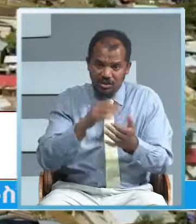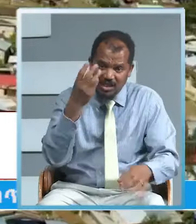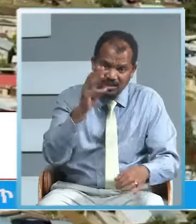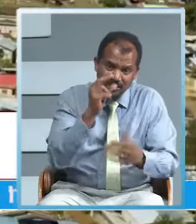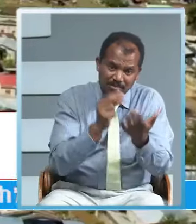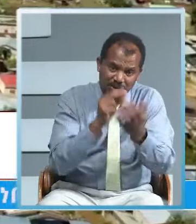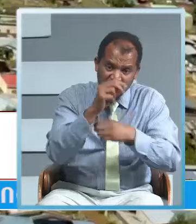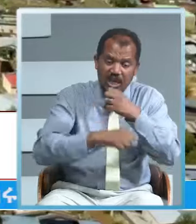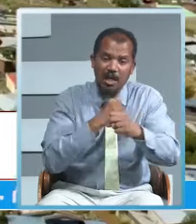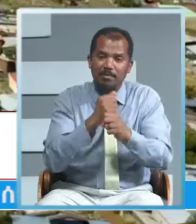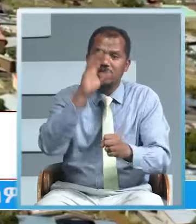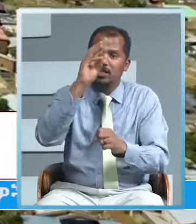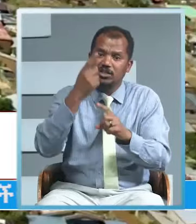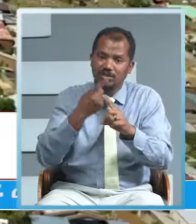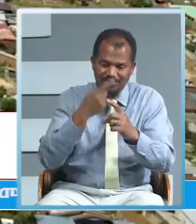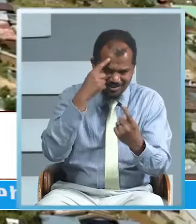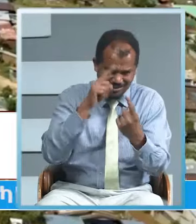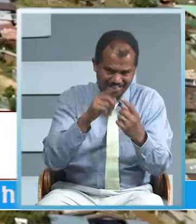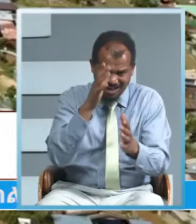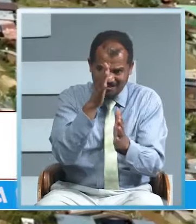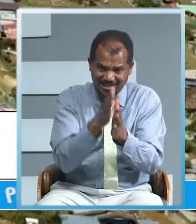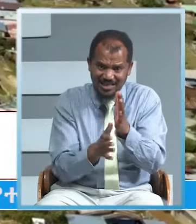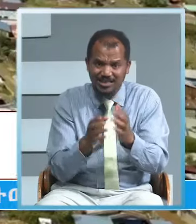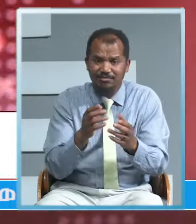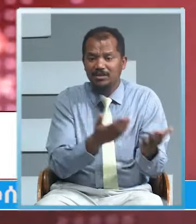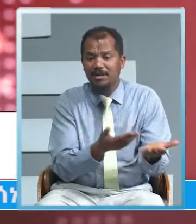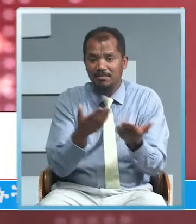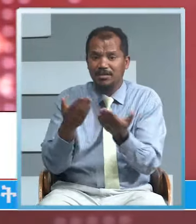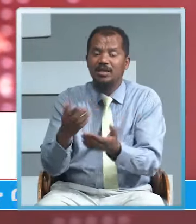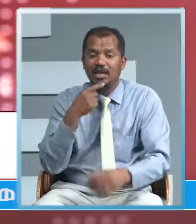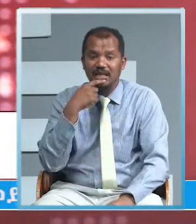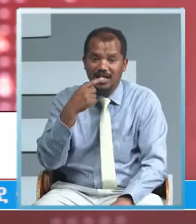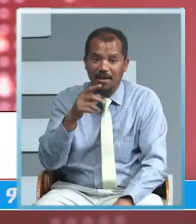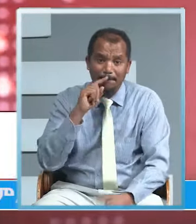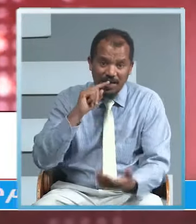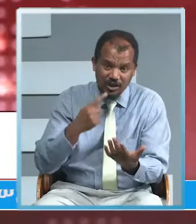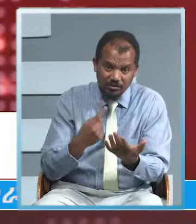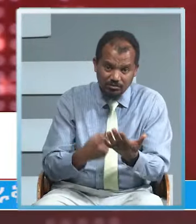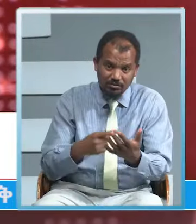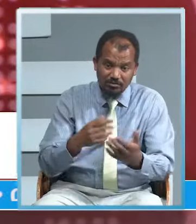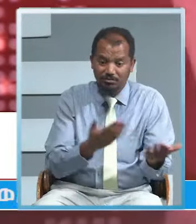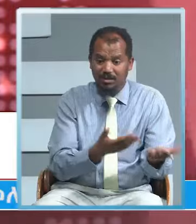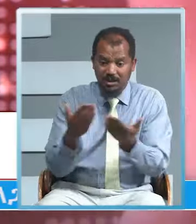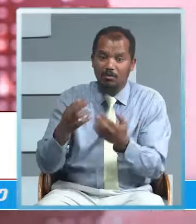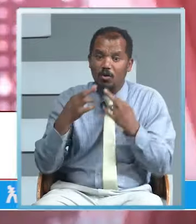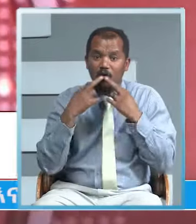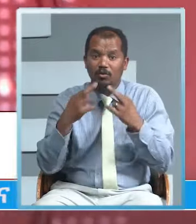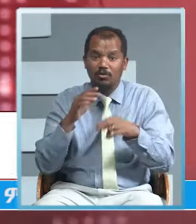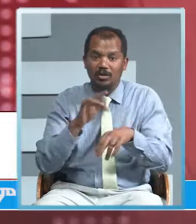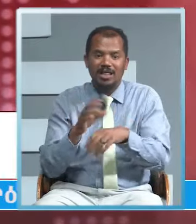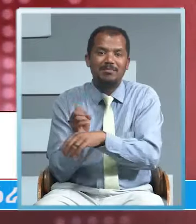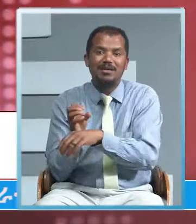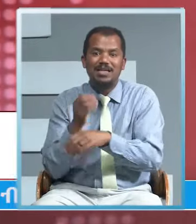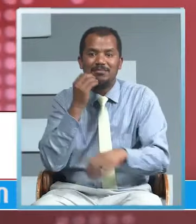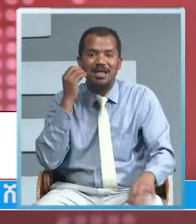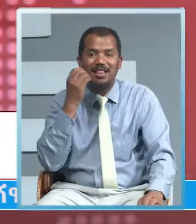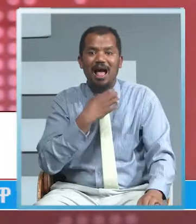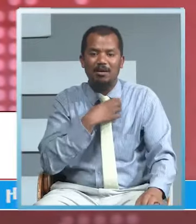የ2016 በጀት አመት የስድስት ወራት እቅድ አፈጻጸም እንደሚቀርብ የጠቆመው መረጃው በቀረበው ሪፖርት ላይ የምክር ቤት